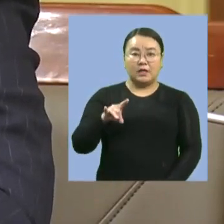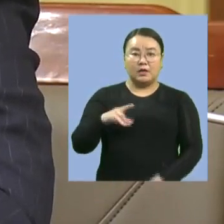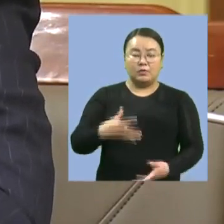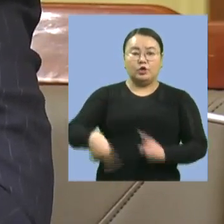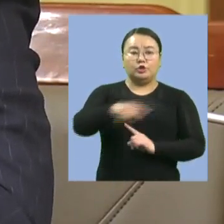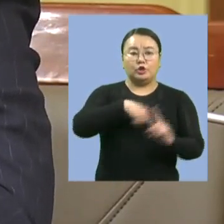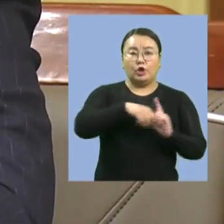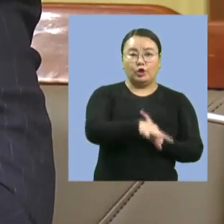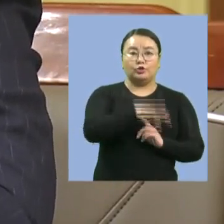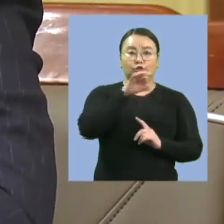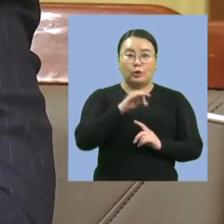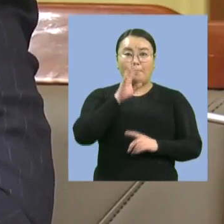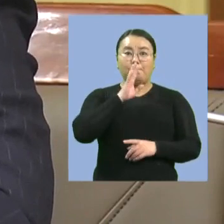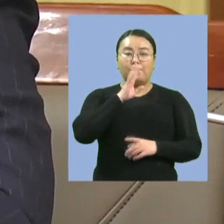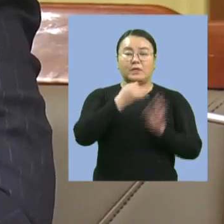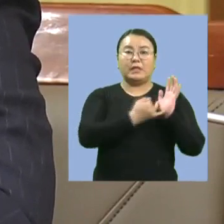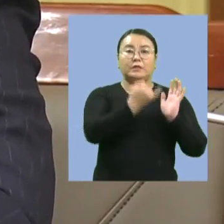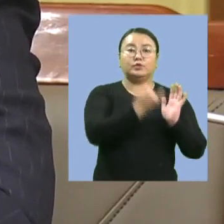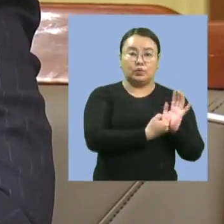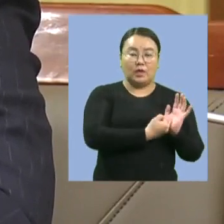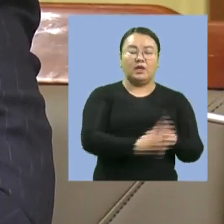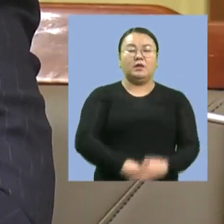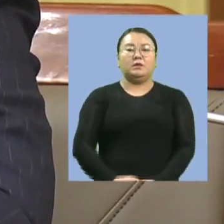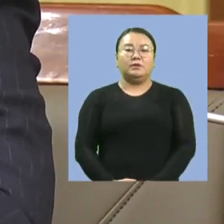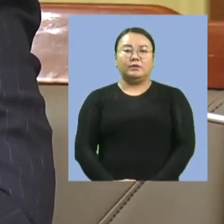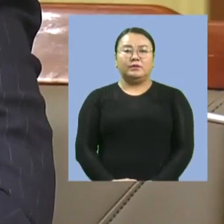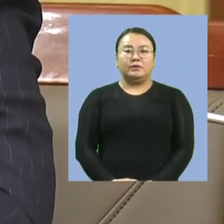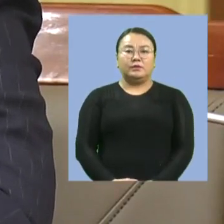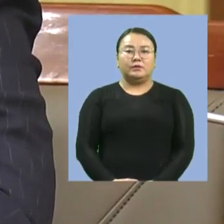магистраар буюу нөгөө тойргоо сонгох нь 76 байг.